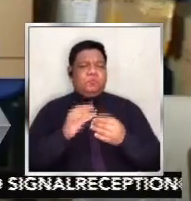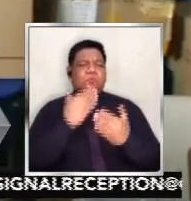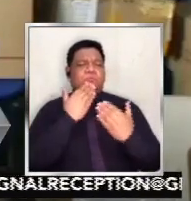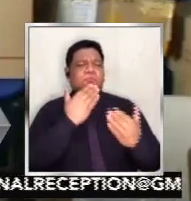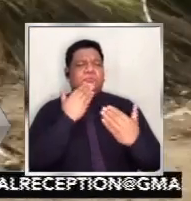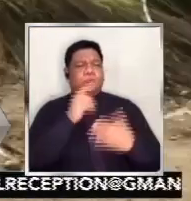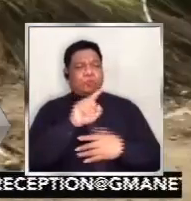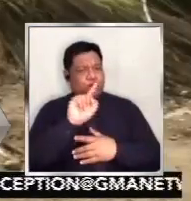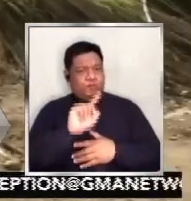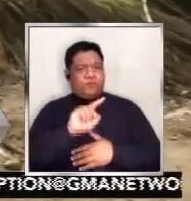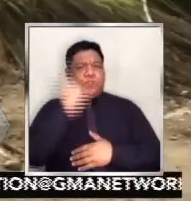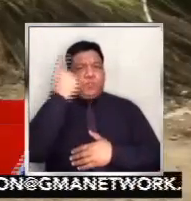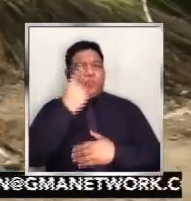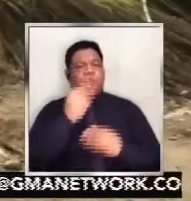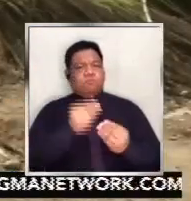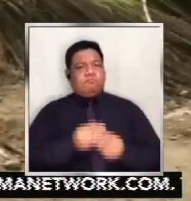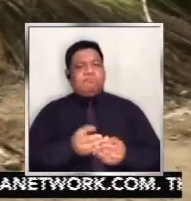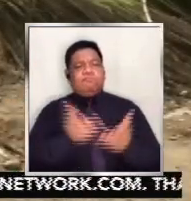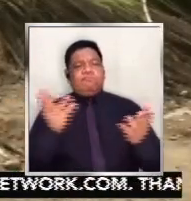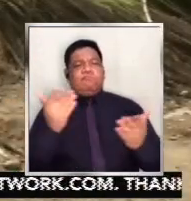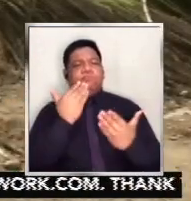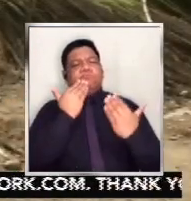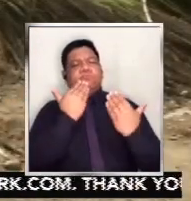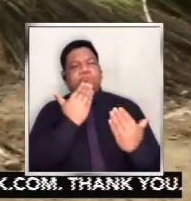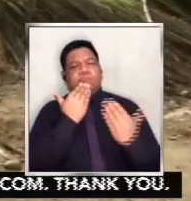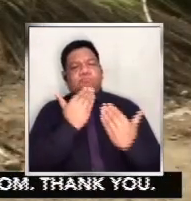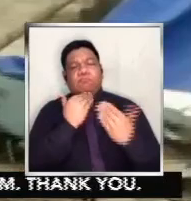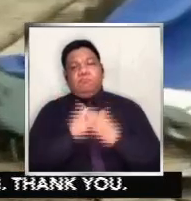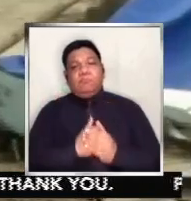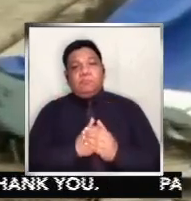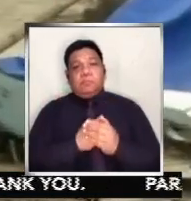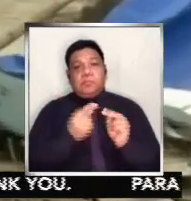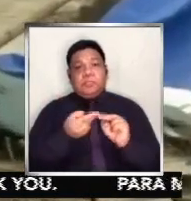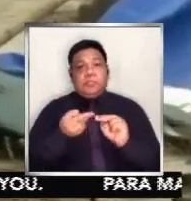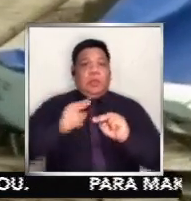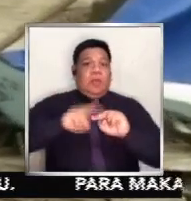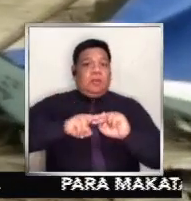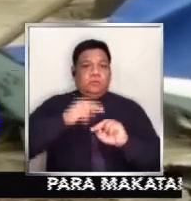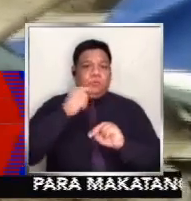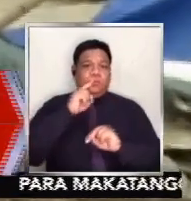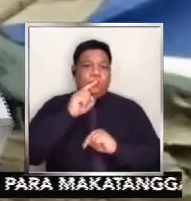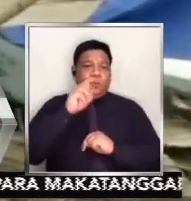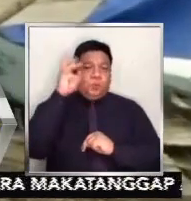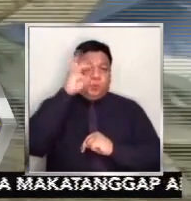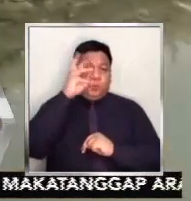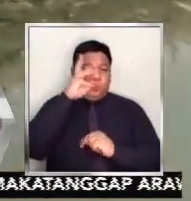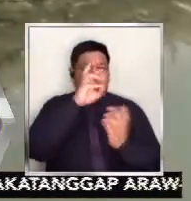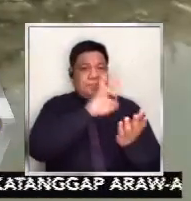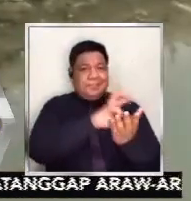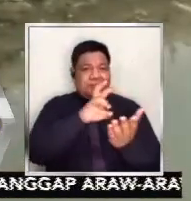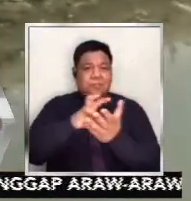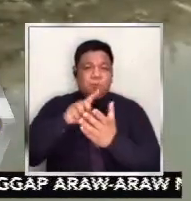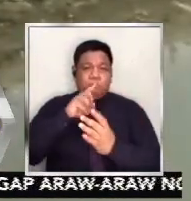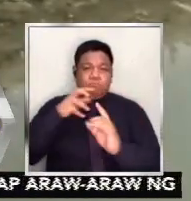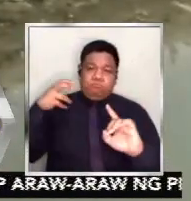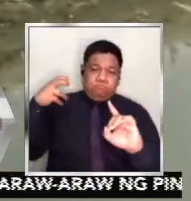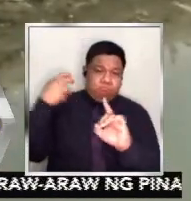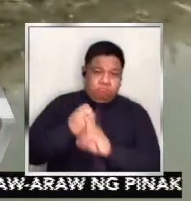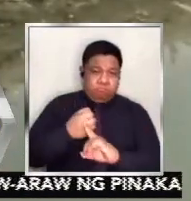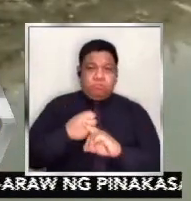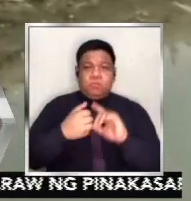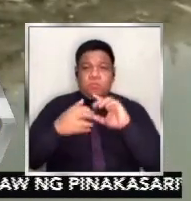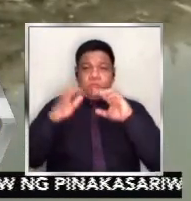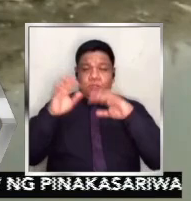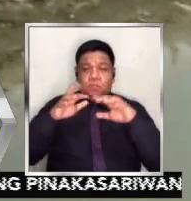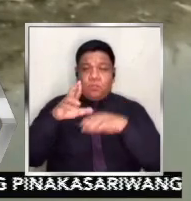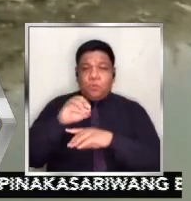na nagbigay. Dagdag din sa mga inaalala ngayon sa mga lugar na higit na sinalanta ng Bagyong Rolly, ang malinis